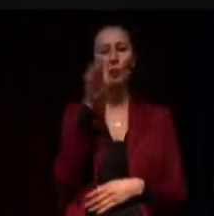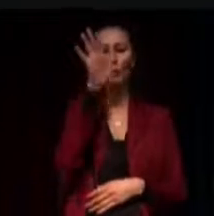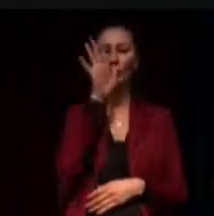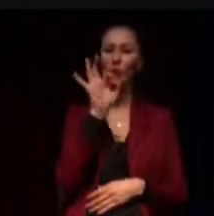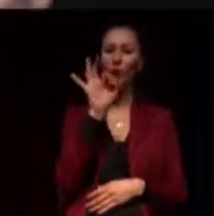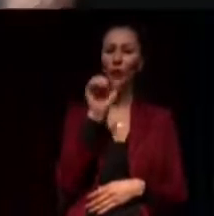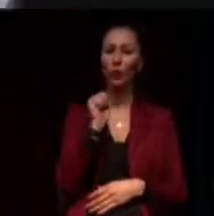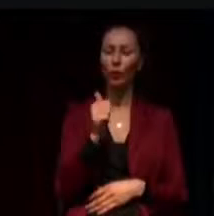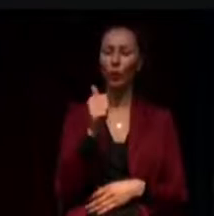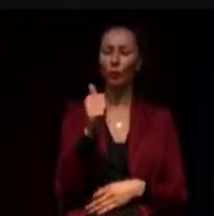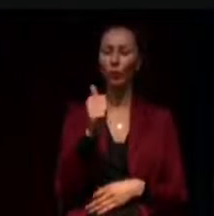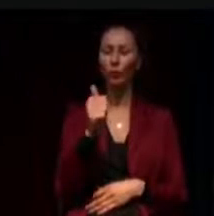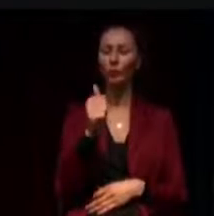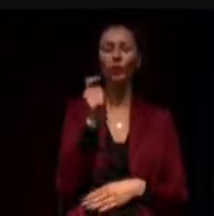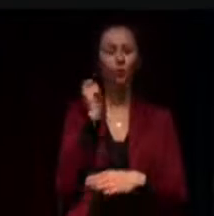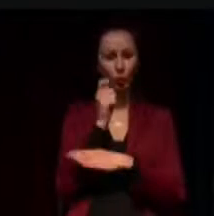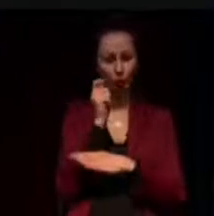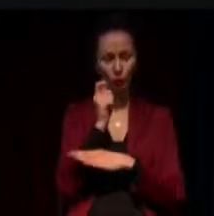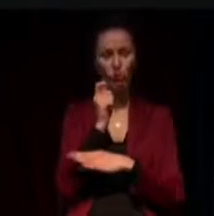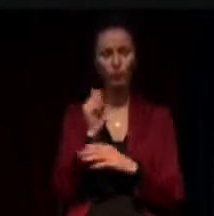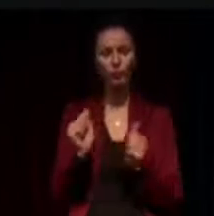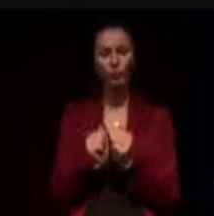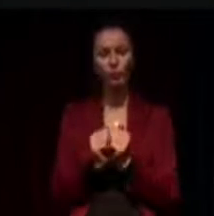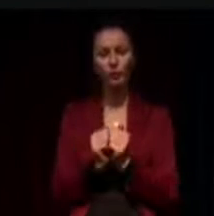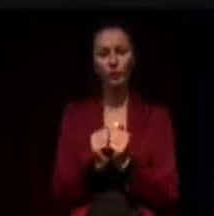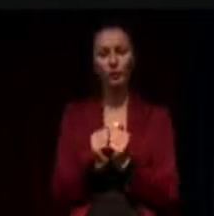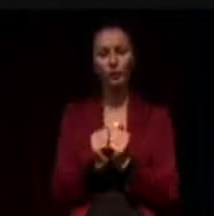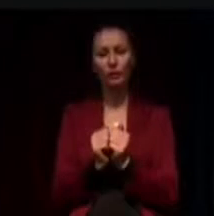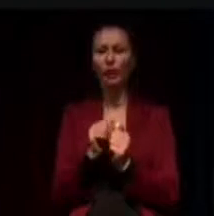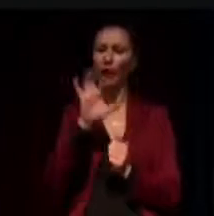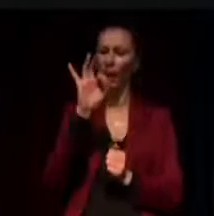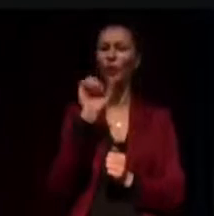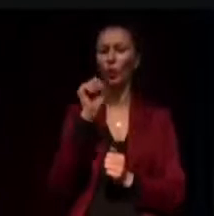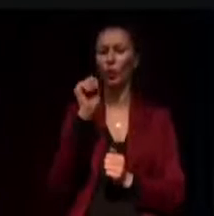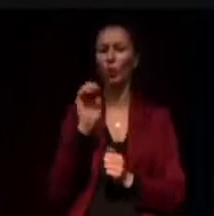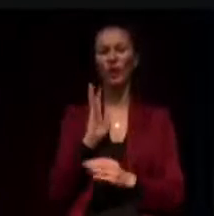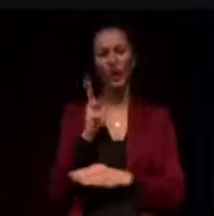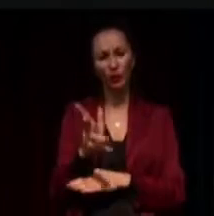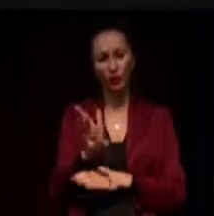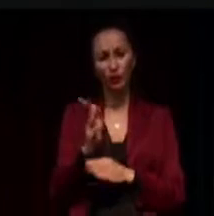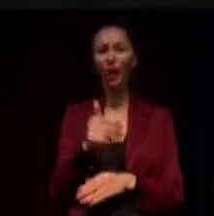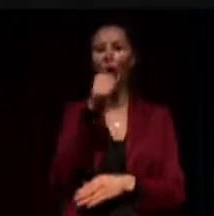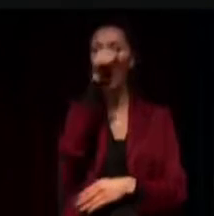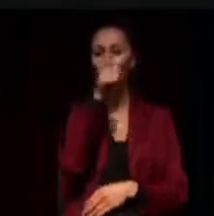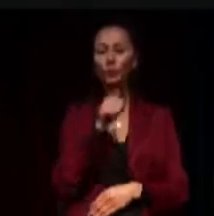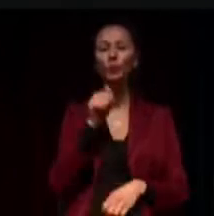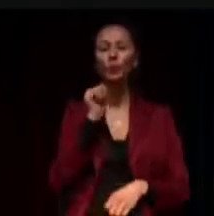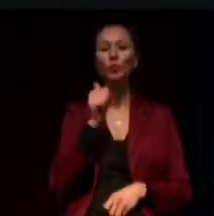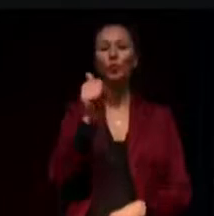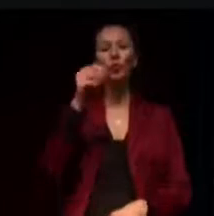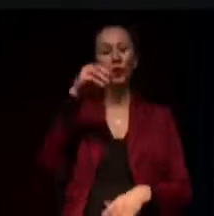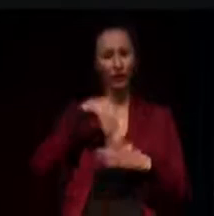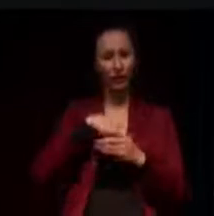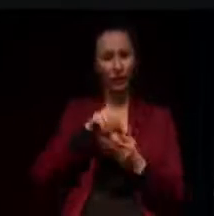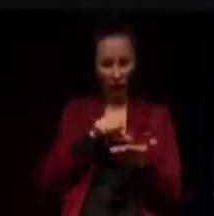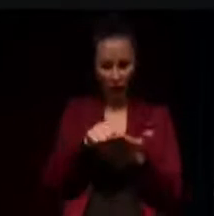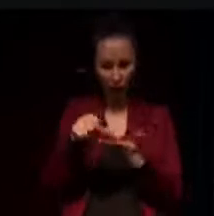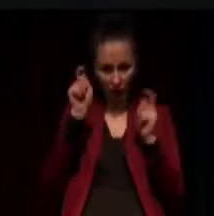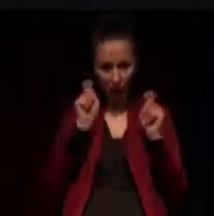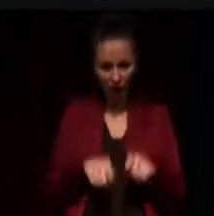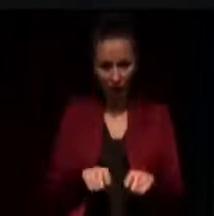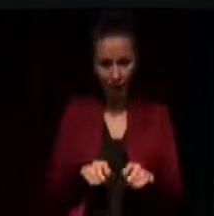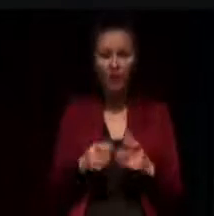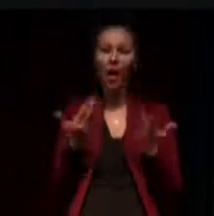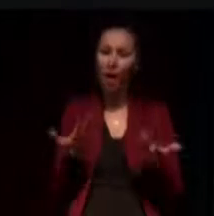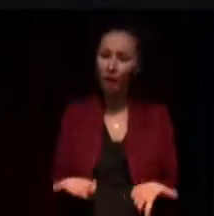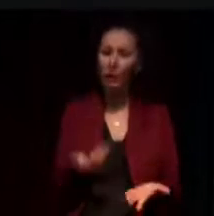gün, o 550 günlük sunumun üzerinden yaklaşık bir 50 gün geçti. 600 gün içerisinde her şey yapılabilir mi?